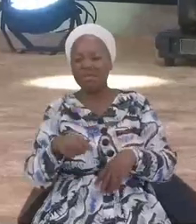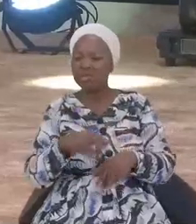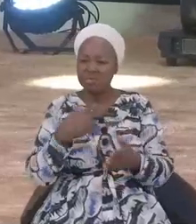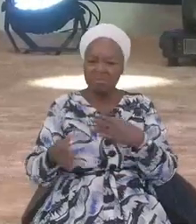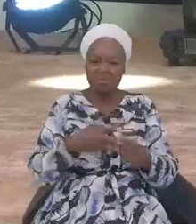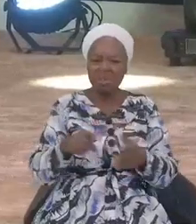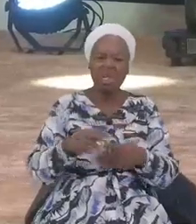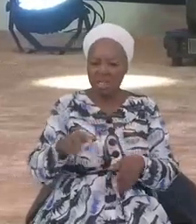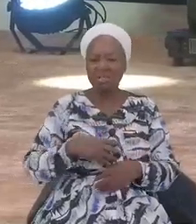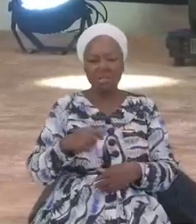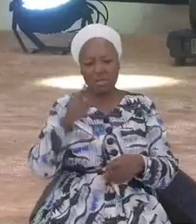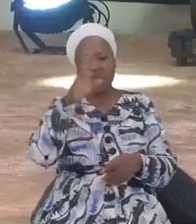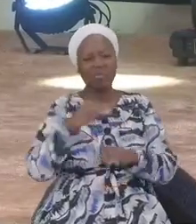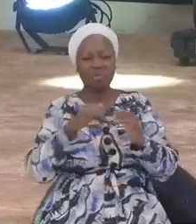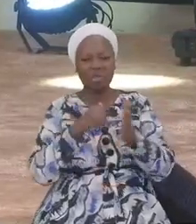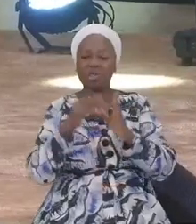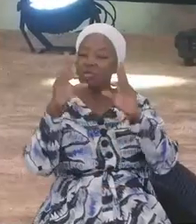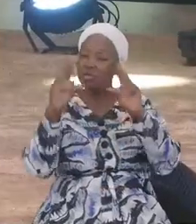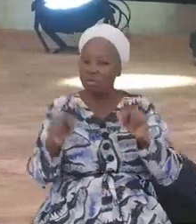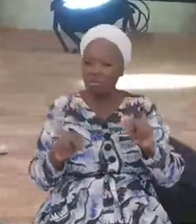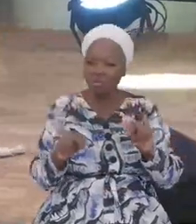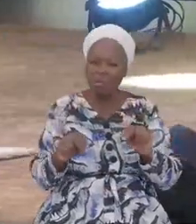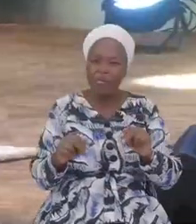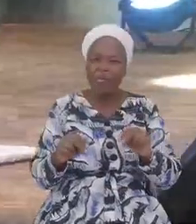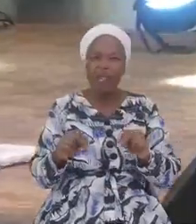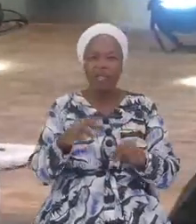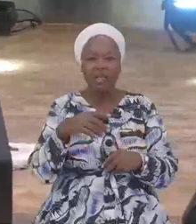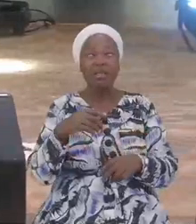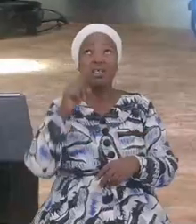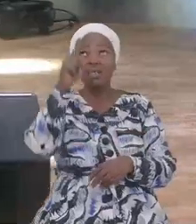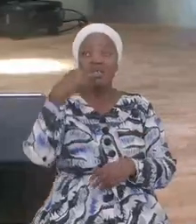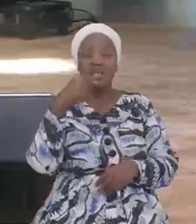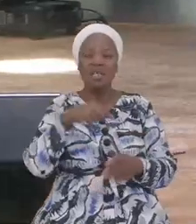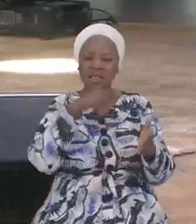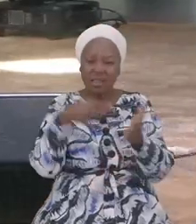Que tu sois juste ou pas, je vais toujours le faire. Non! Voici ce que je ferai.